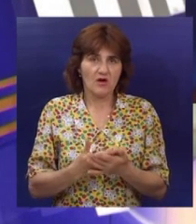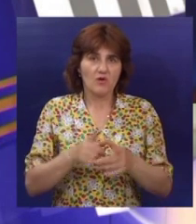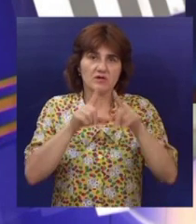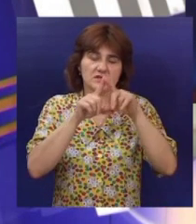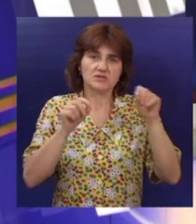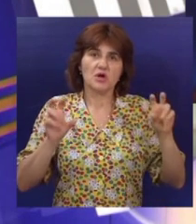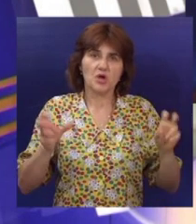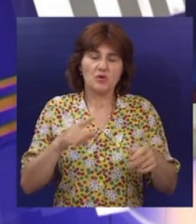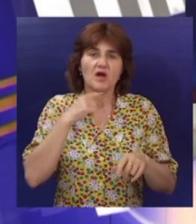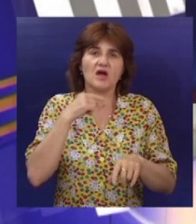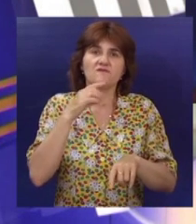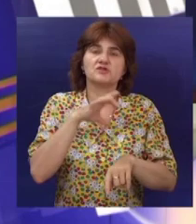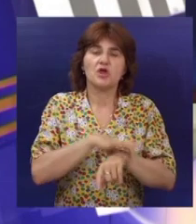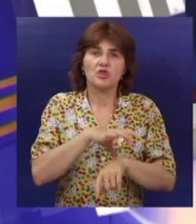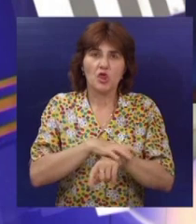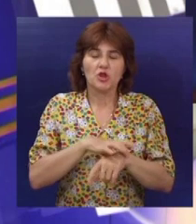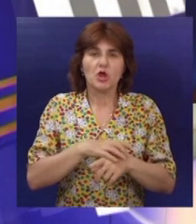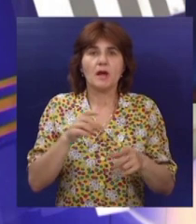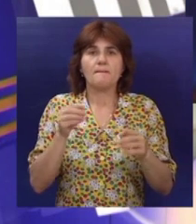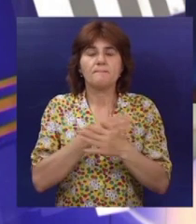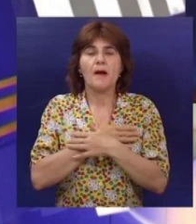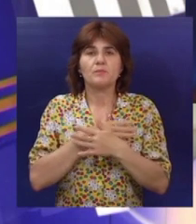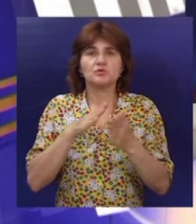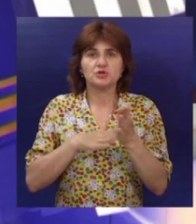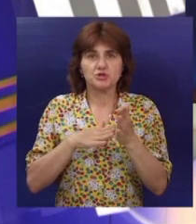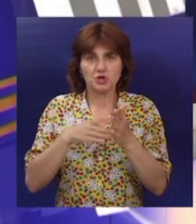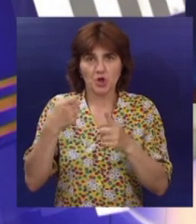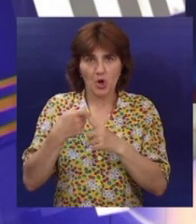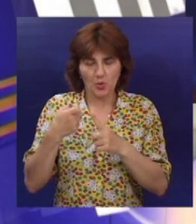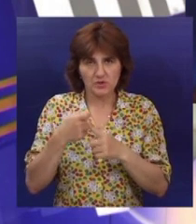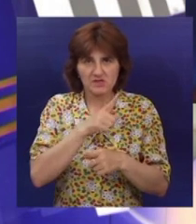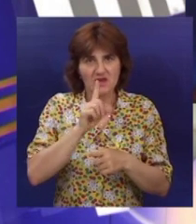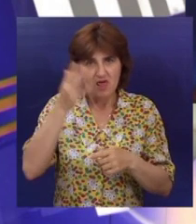za UEKO rekla doktorka Zorica Mamužić-Kukić, posebno treba